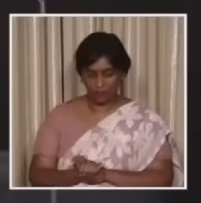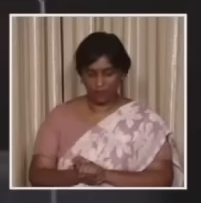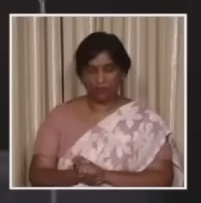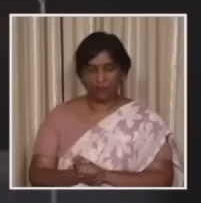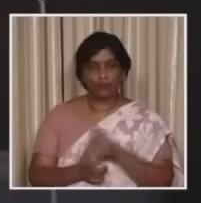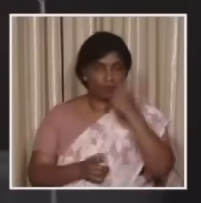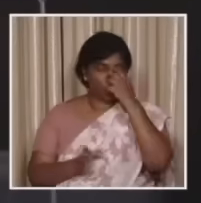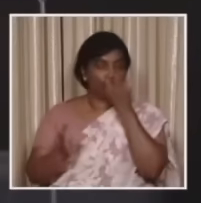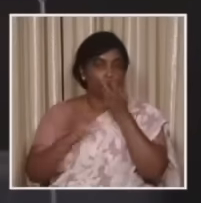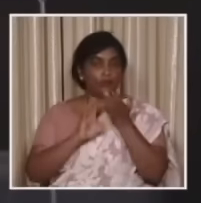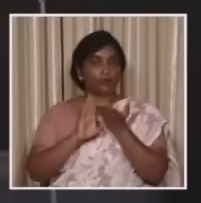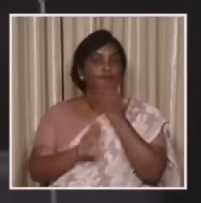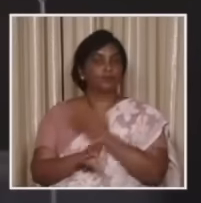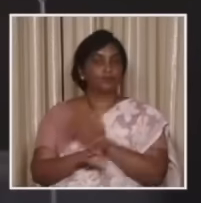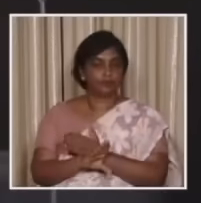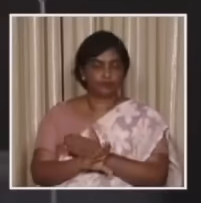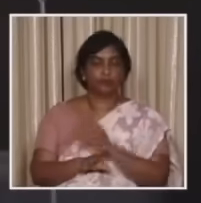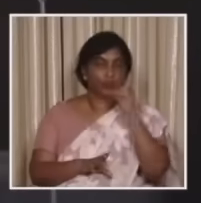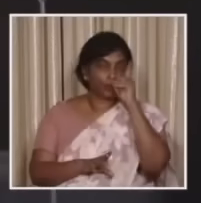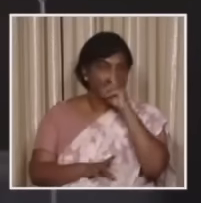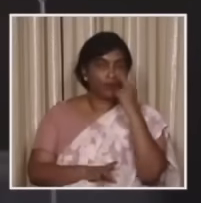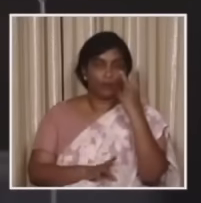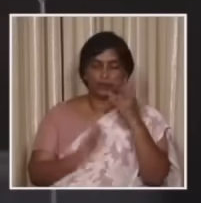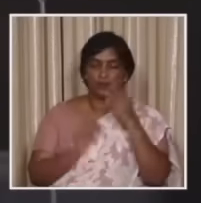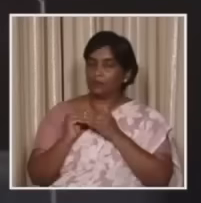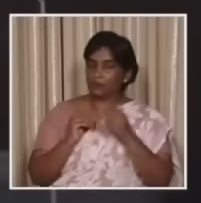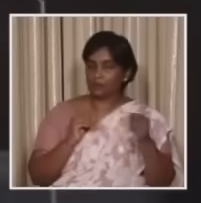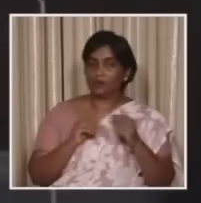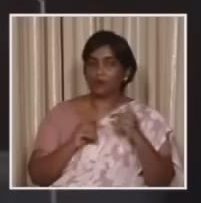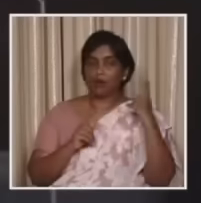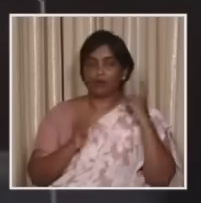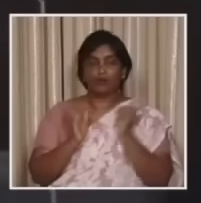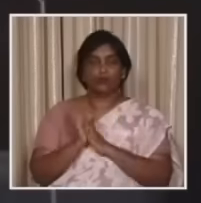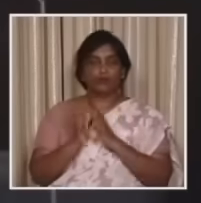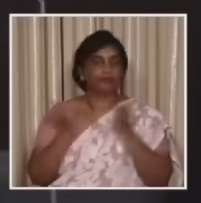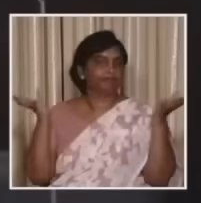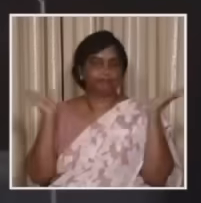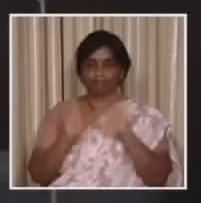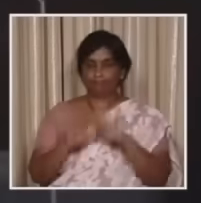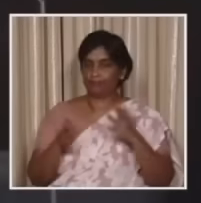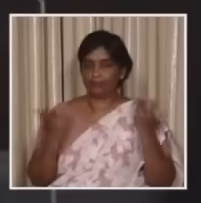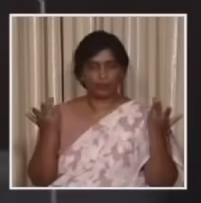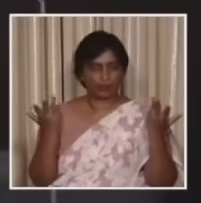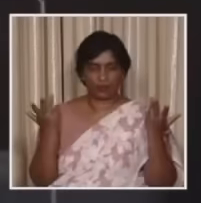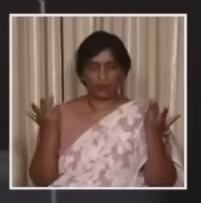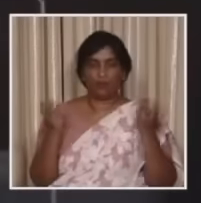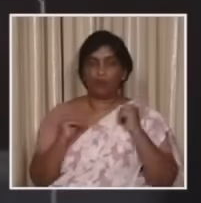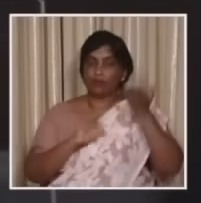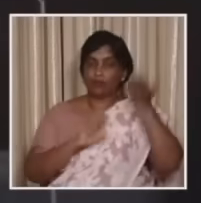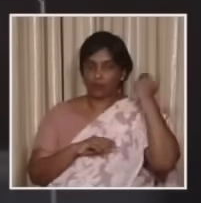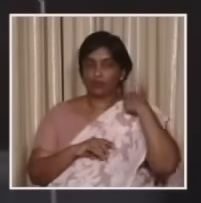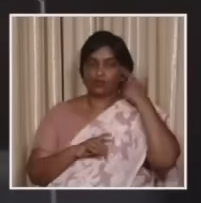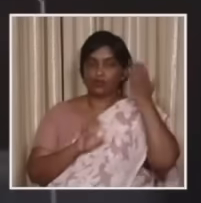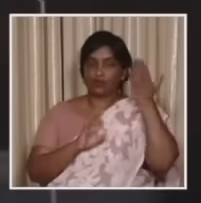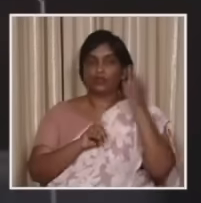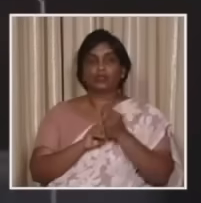මේ පාස්කු ප්‍රහාරයට ඉස්සෙල්ලා මාස දෙකක් ඇතුළත ආරක්ෂක කවුන්සලයේ තියලා නැහැ මොකද ඒ කාලේ අපි දන්නවා එවකට